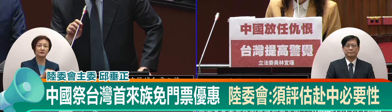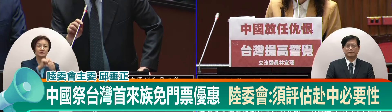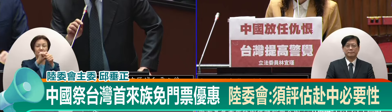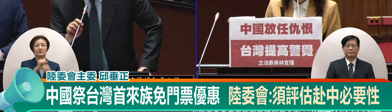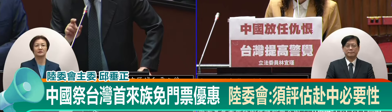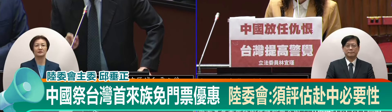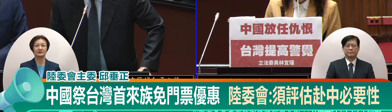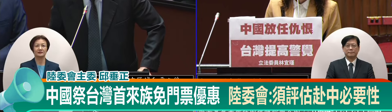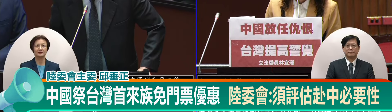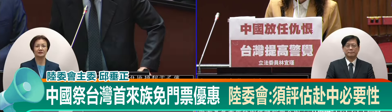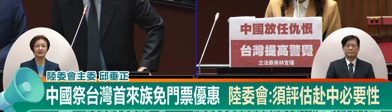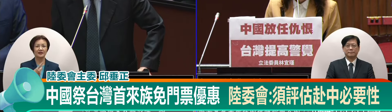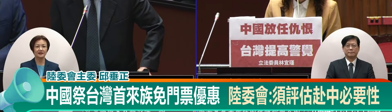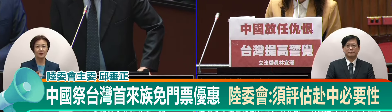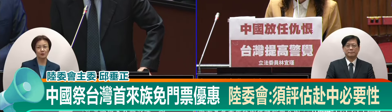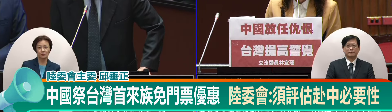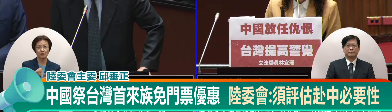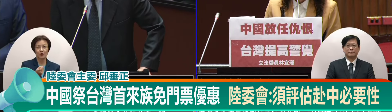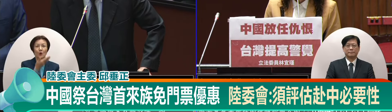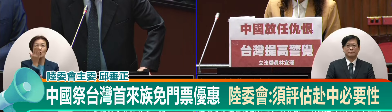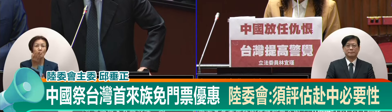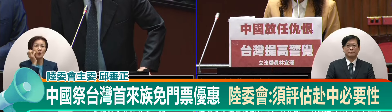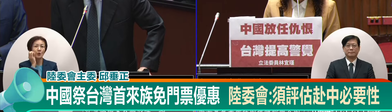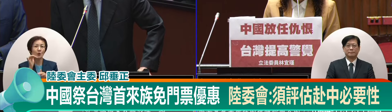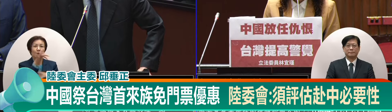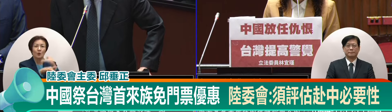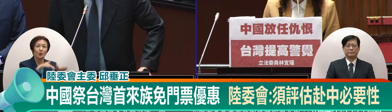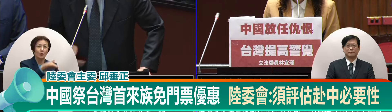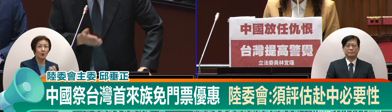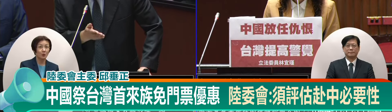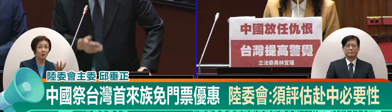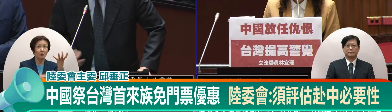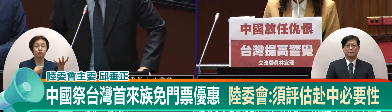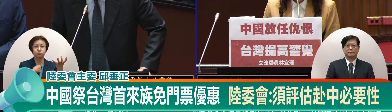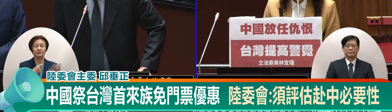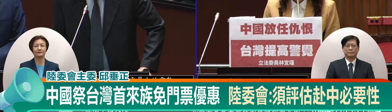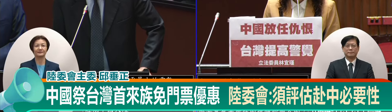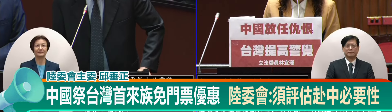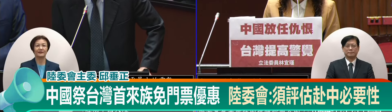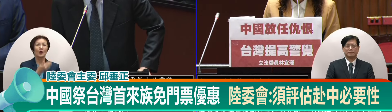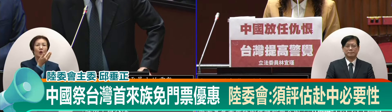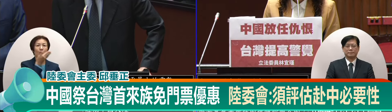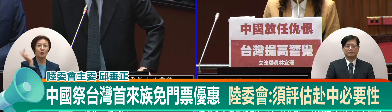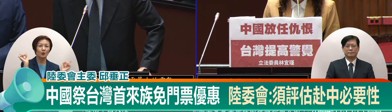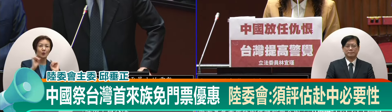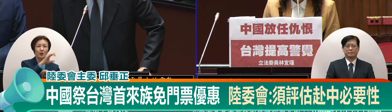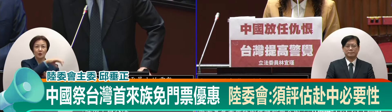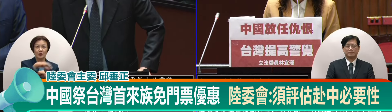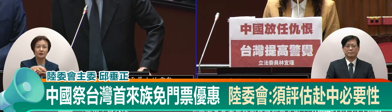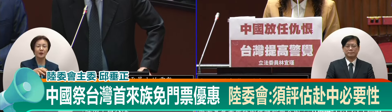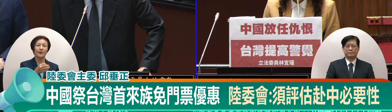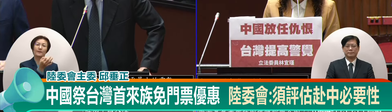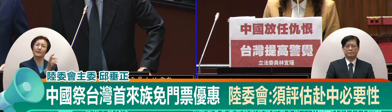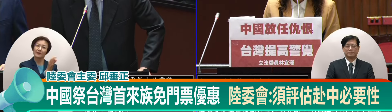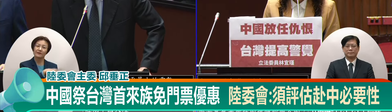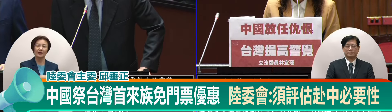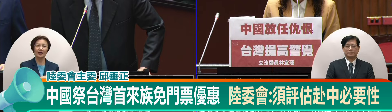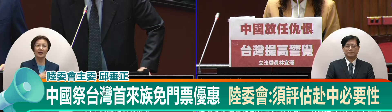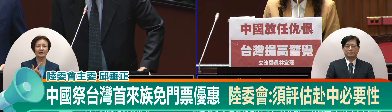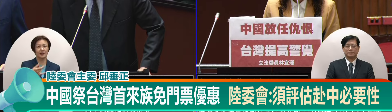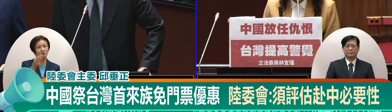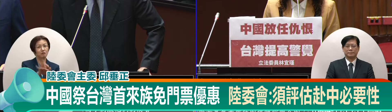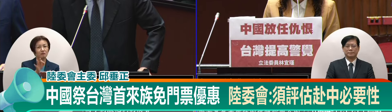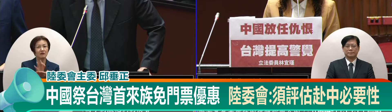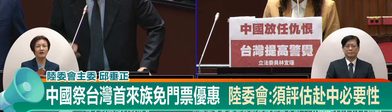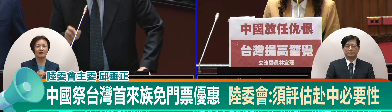了增加更多的旅游推出了包括景点免费、低价团等等的一些优惠